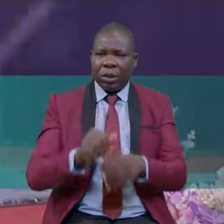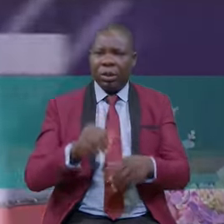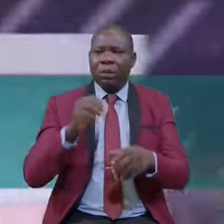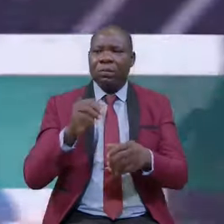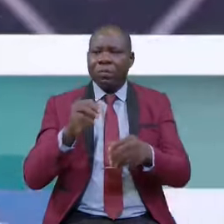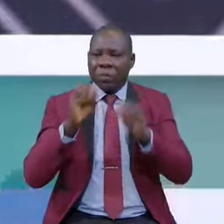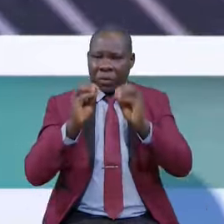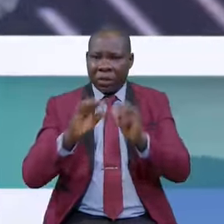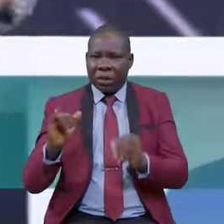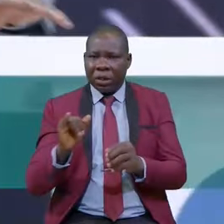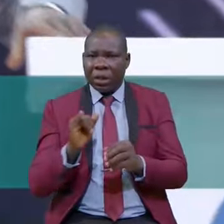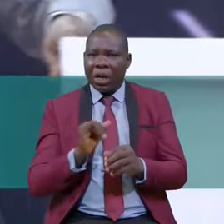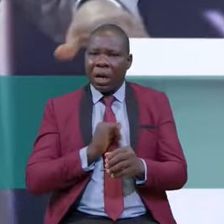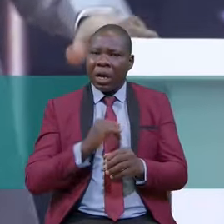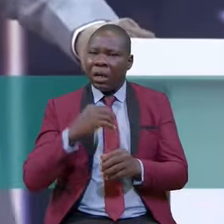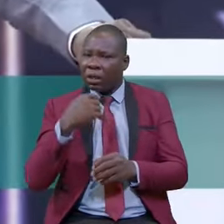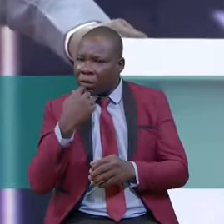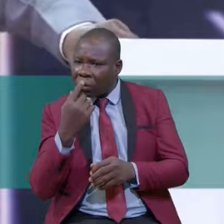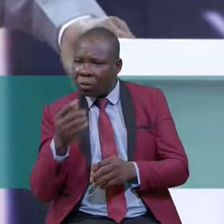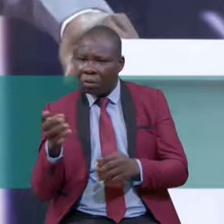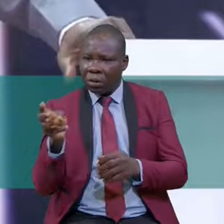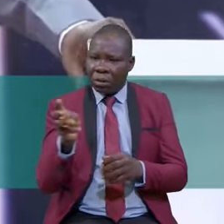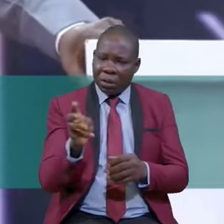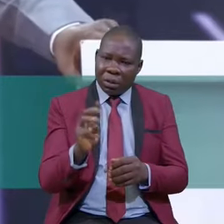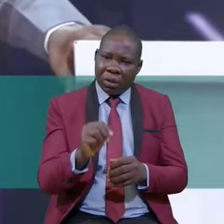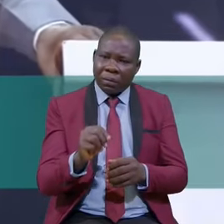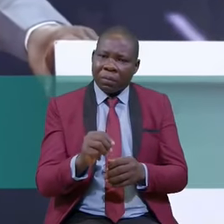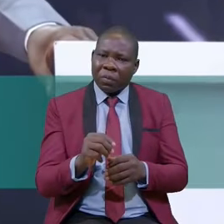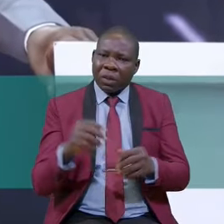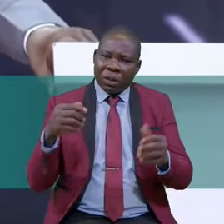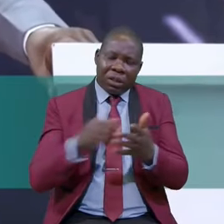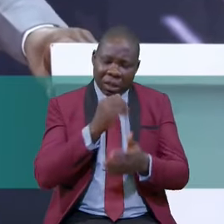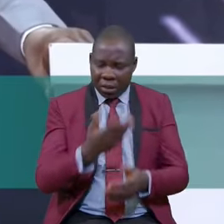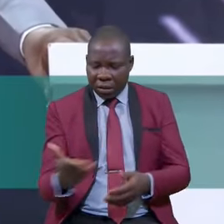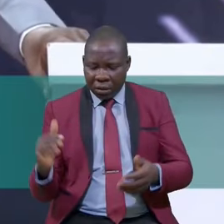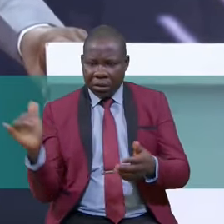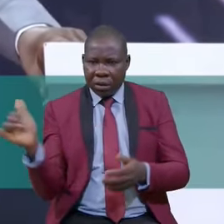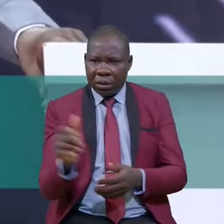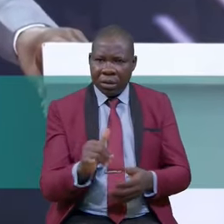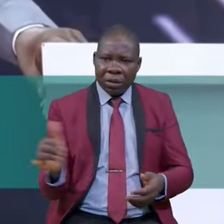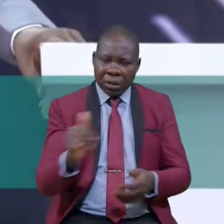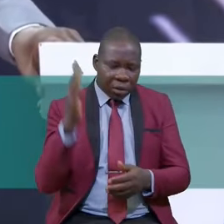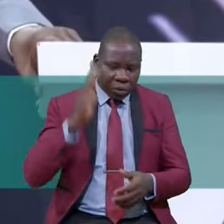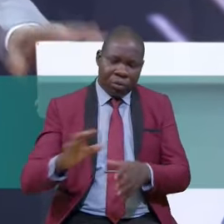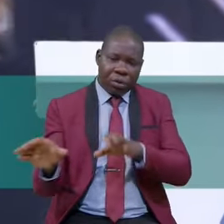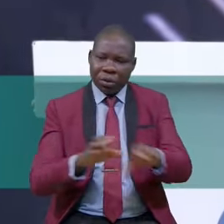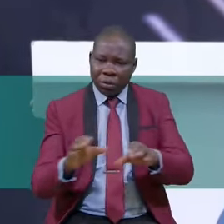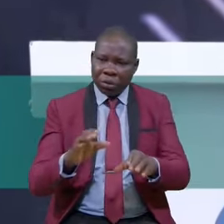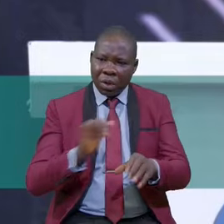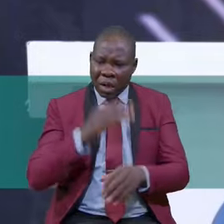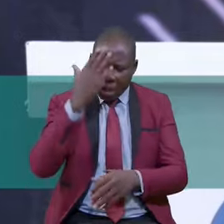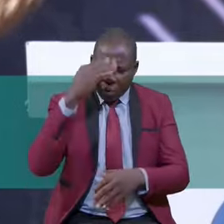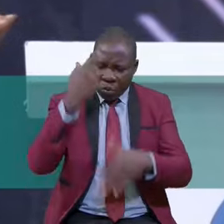subject, I know the message. Je connais le verset avec lequel ils vont commencer. Je connais les choses qu'ils vont encore répéter et je sais comment ils